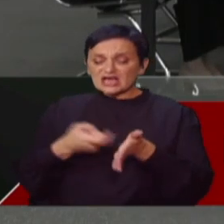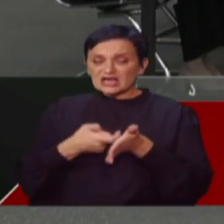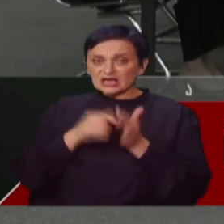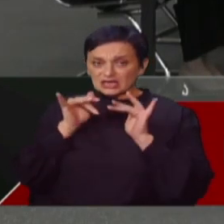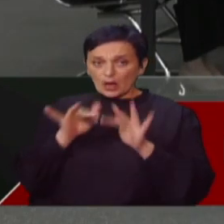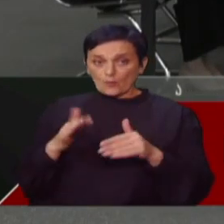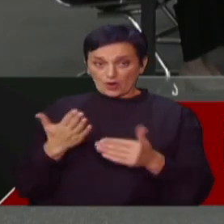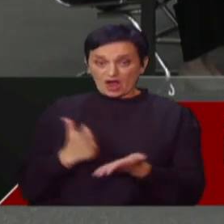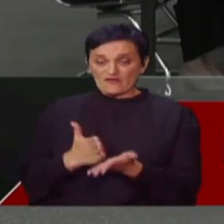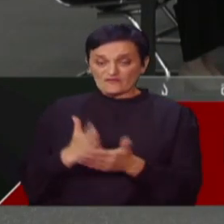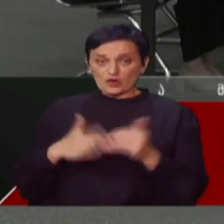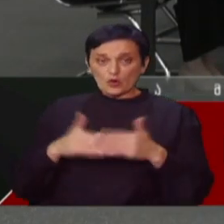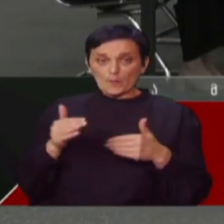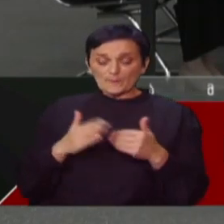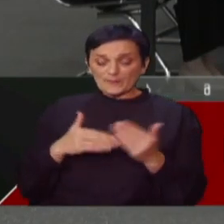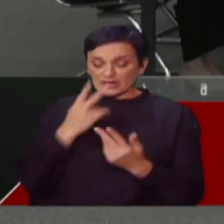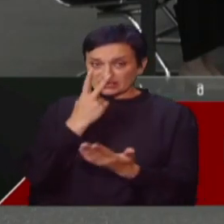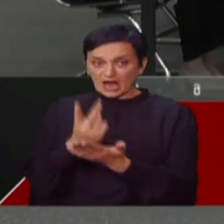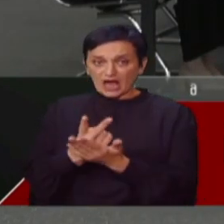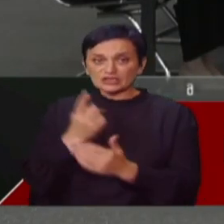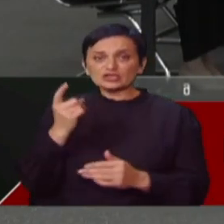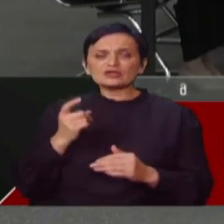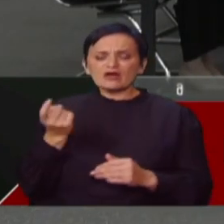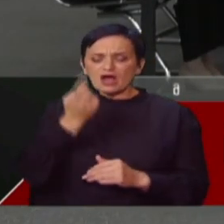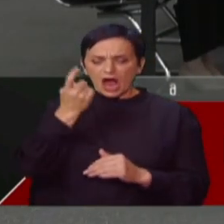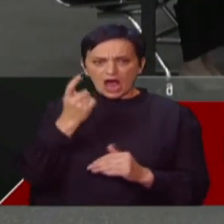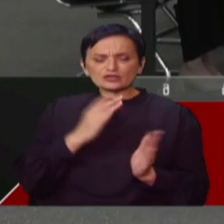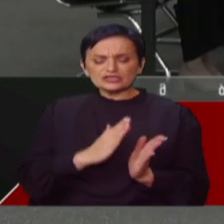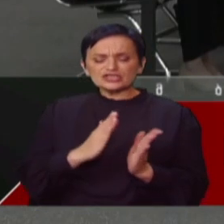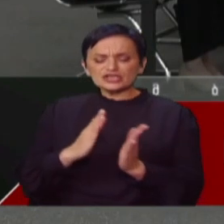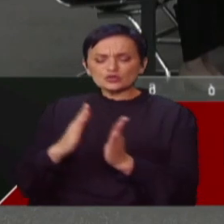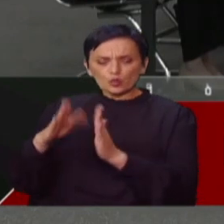არსებულმა პრაქტიკამ ცხადყო, რომ საპროკურორო საქმიანობის ხარისხი დინამიურად უმჯობესდება.